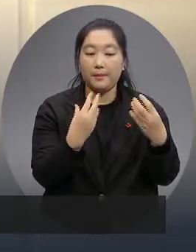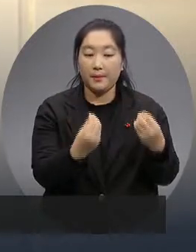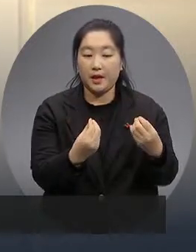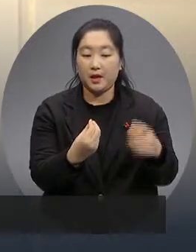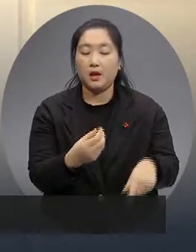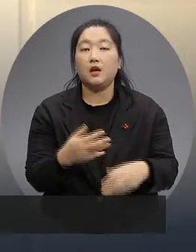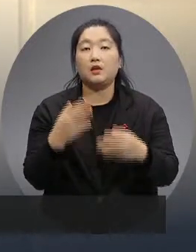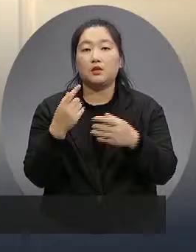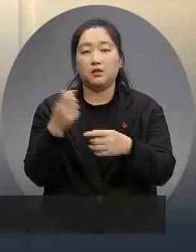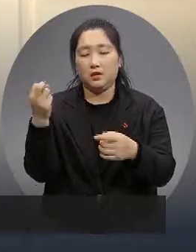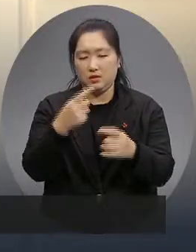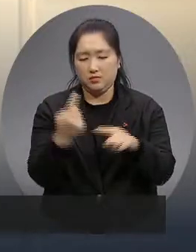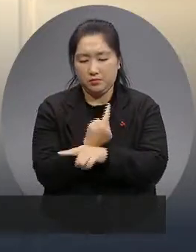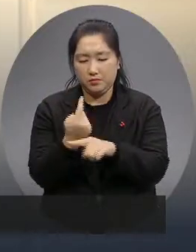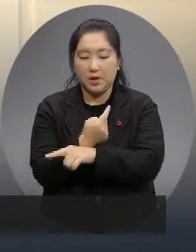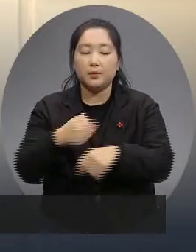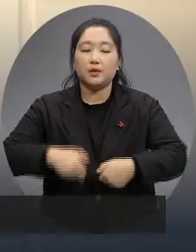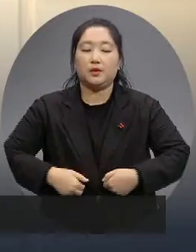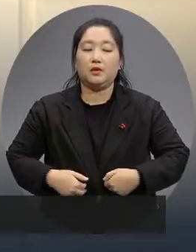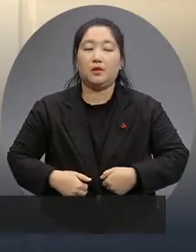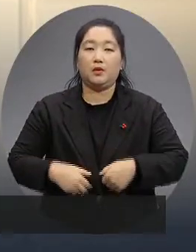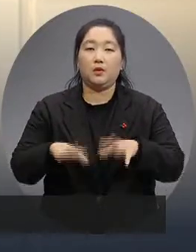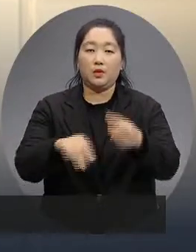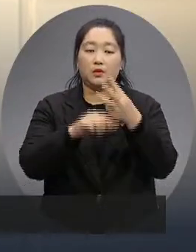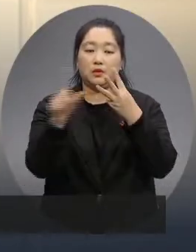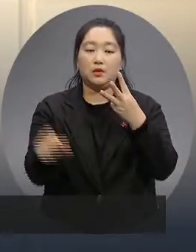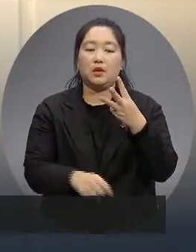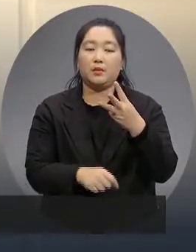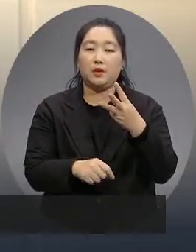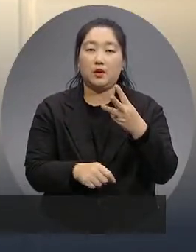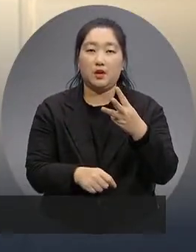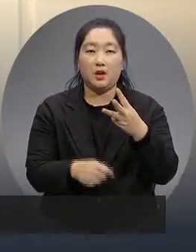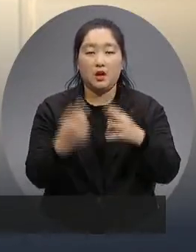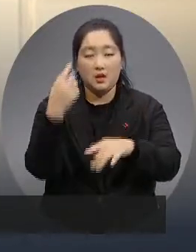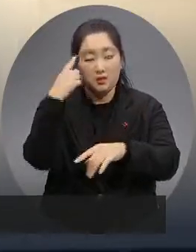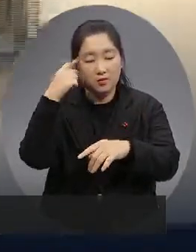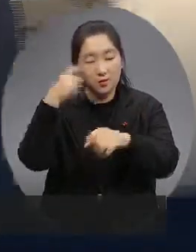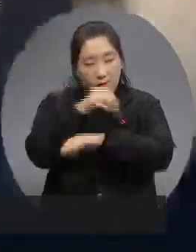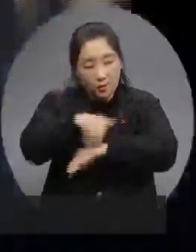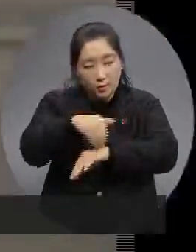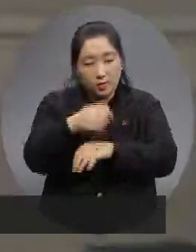필요한 상태이고요. 금년도 3월에 시내버스 운행을 실시할 계획입니다.